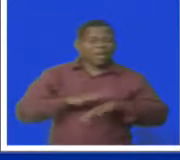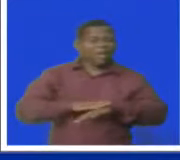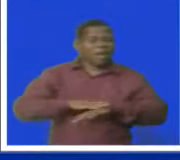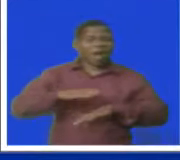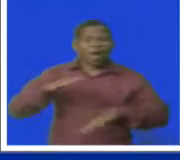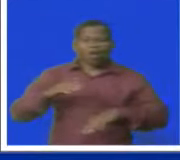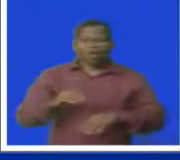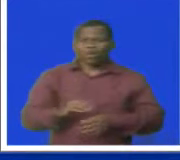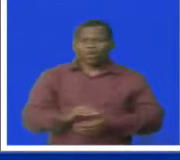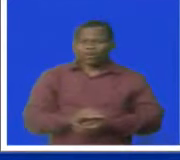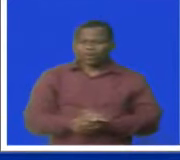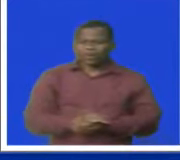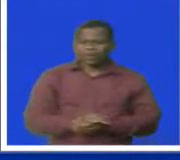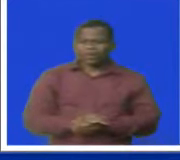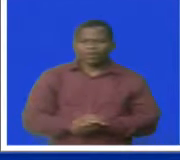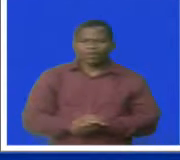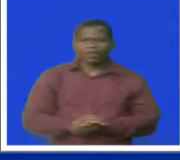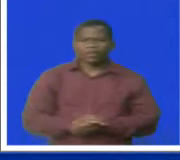nomkhulu.